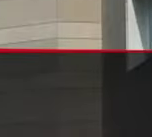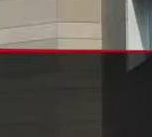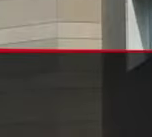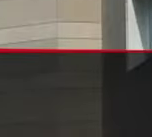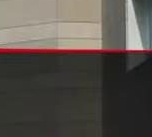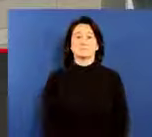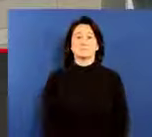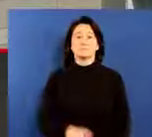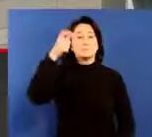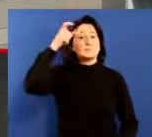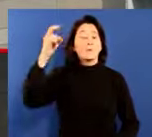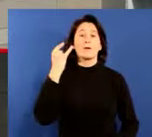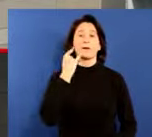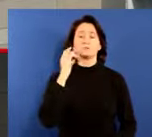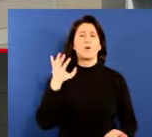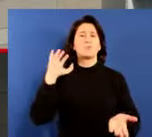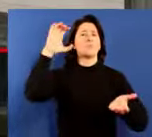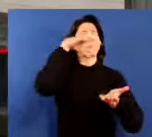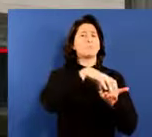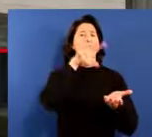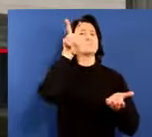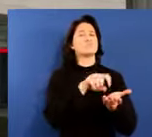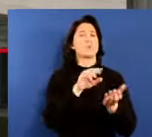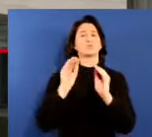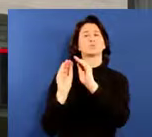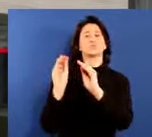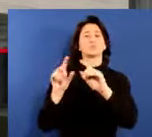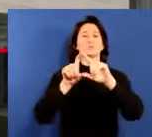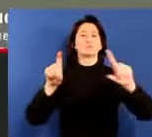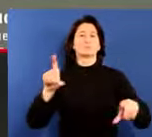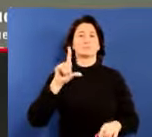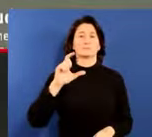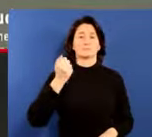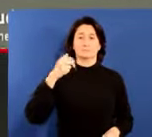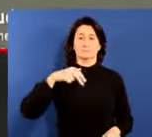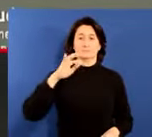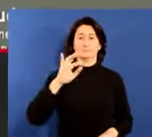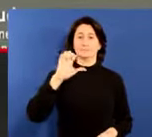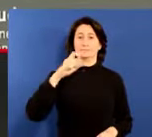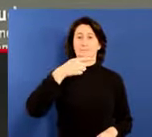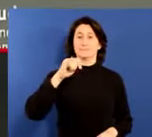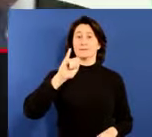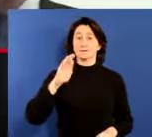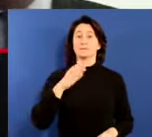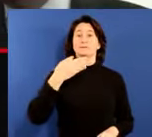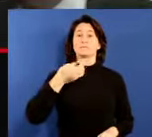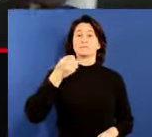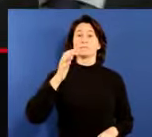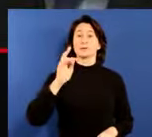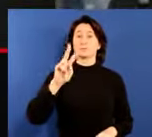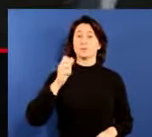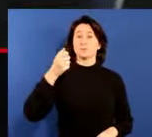Bizkaiko Aldu Nagusiak, Jose Luis Bilbaok, lantegi batuaken instalazio berriak bisitatu ditu Getxon, dokudea eta zerbitzu okupazional